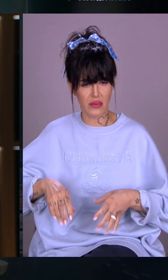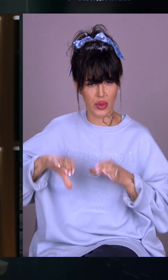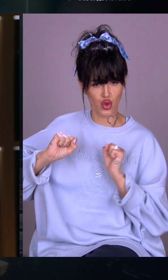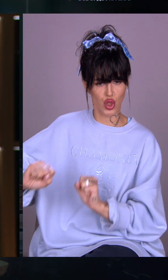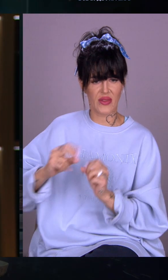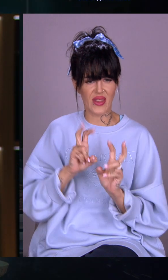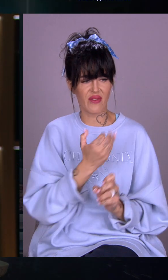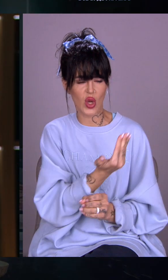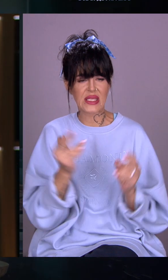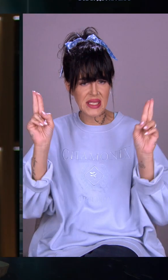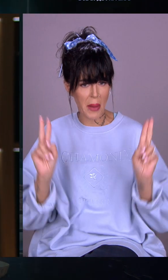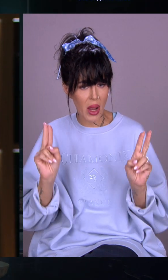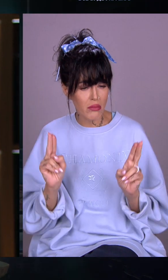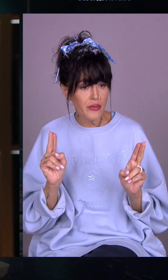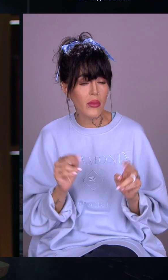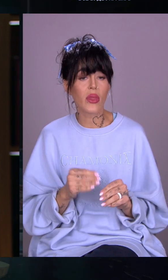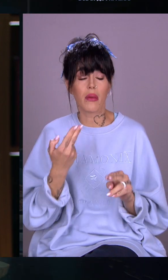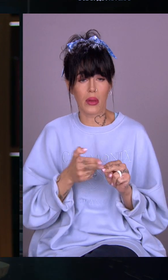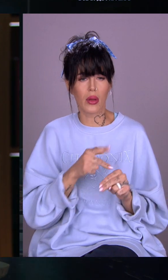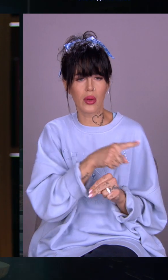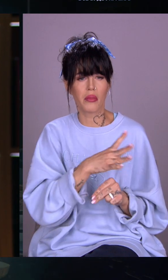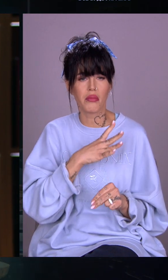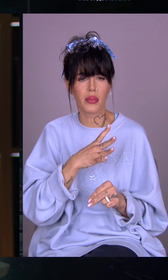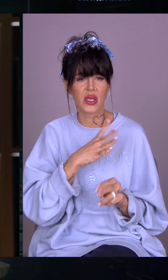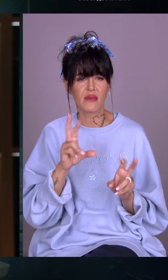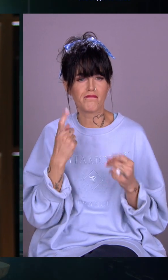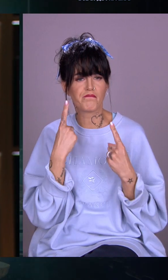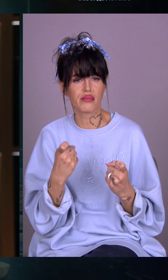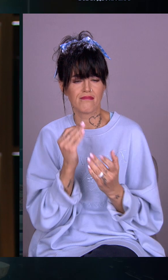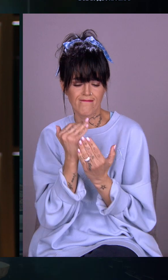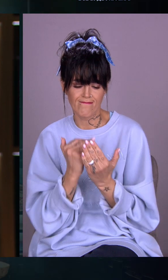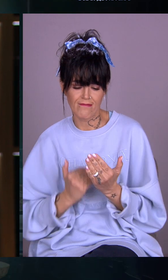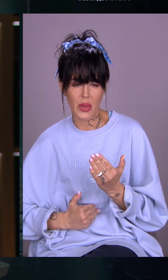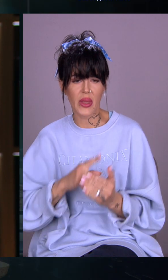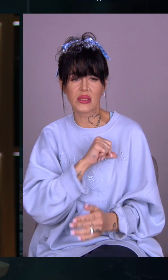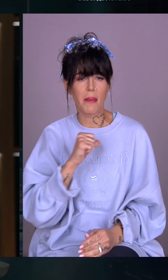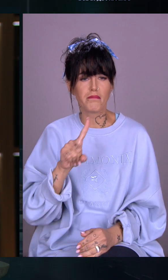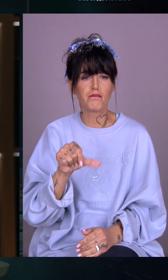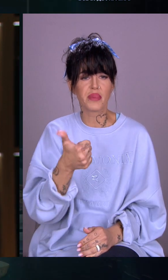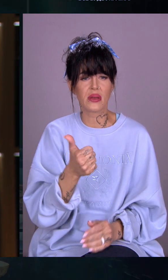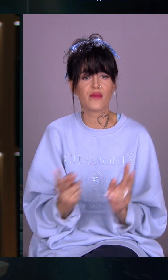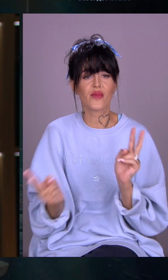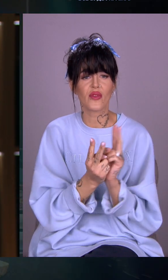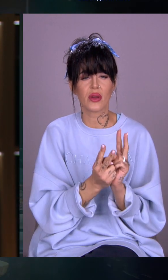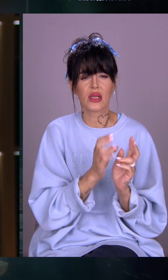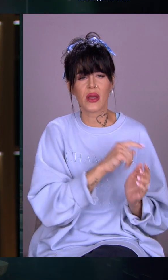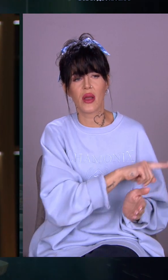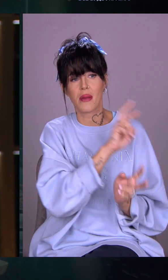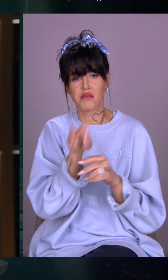цієї, і вона була суперсистемною, бо вона прийшла на першу зустріч нашу з